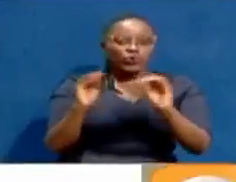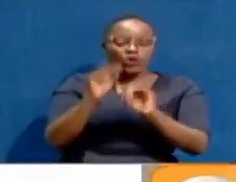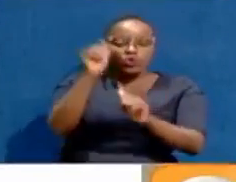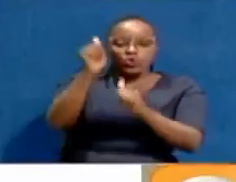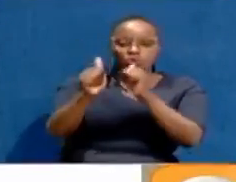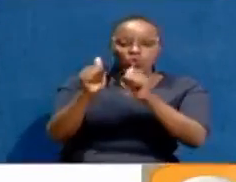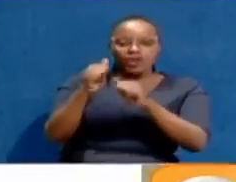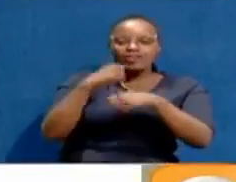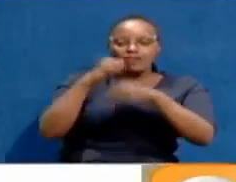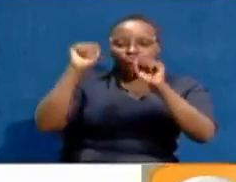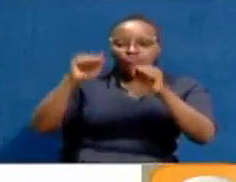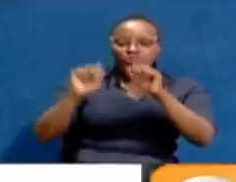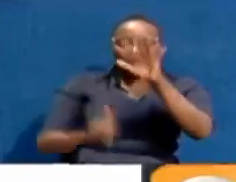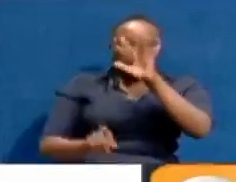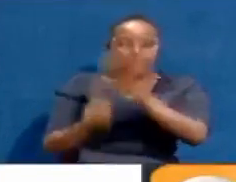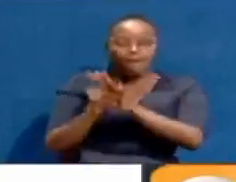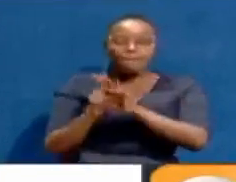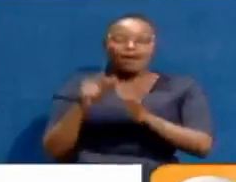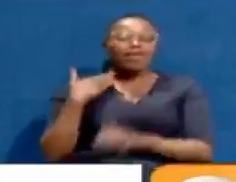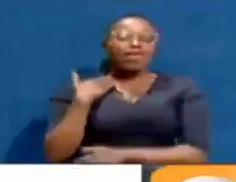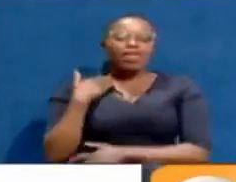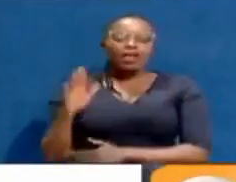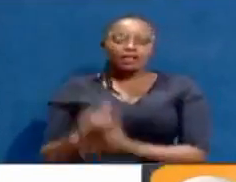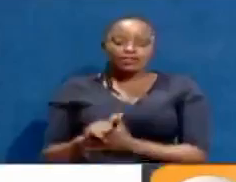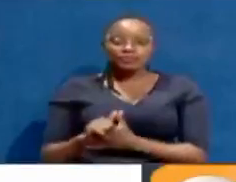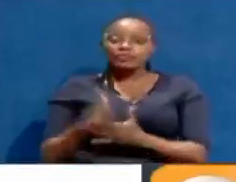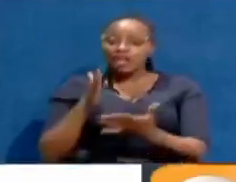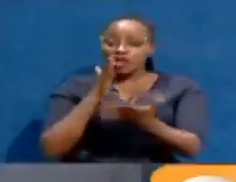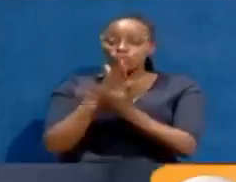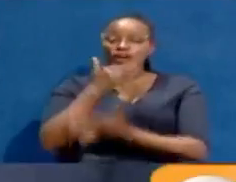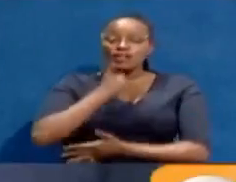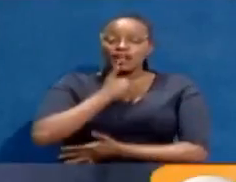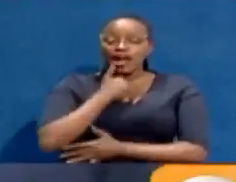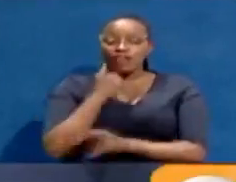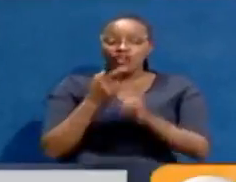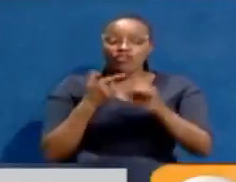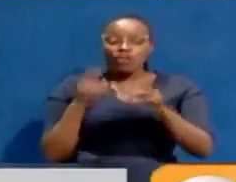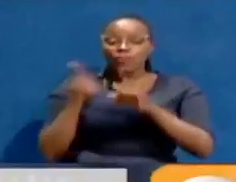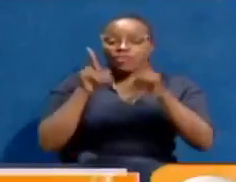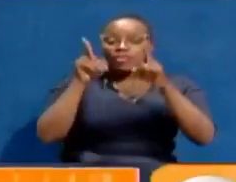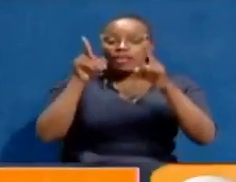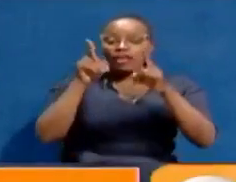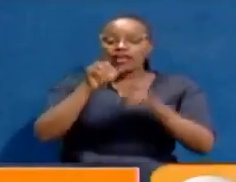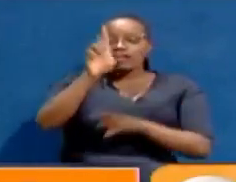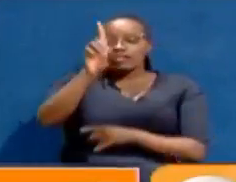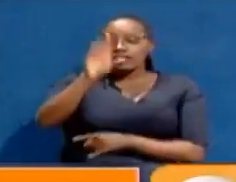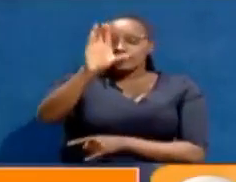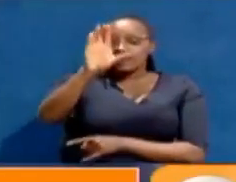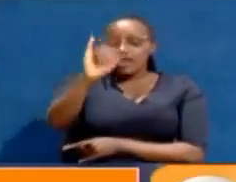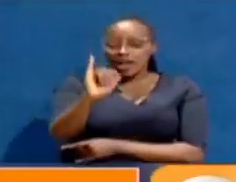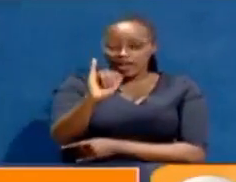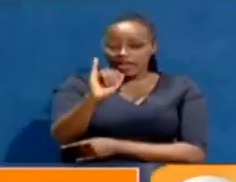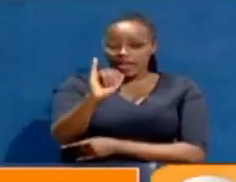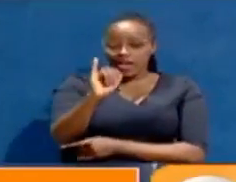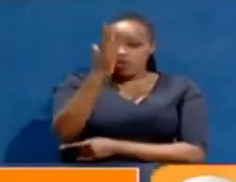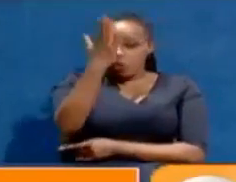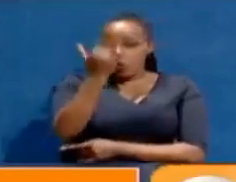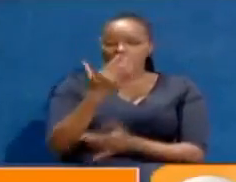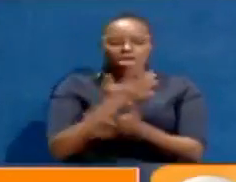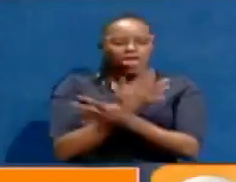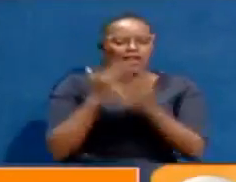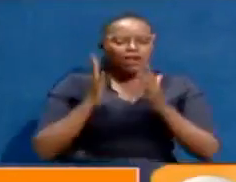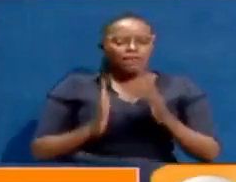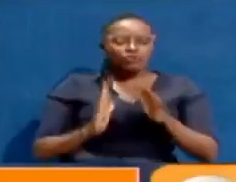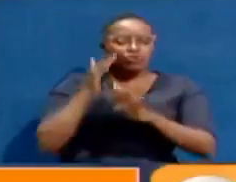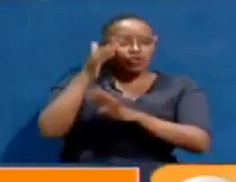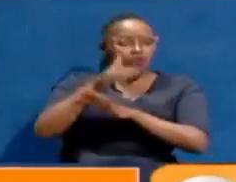ambazo zinatishia kuzua chuki. We have gotten an assurance from the Director of Criminal Investigations, because nobody is